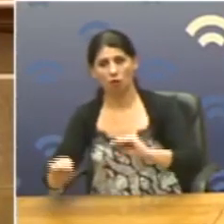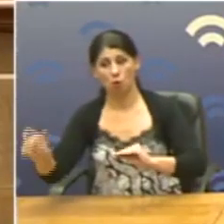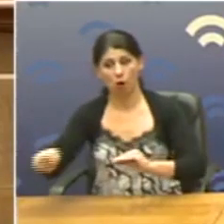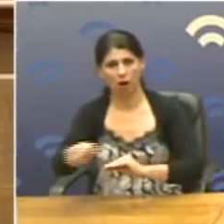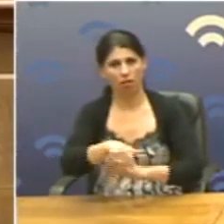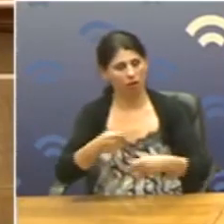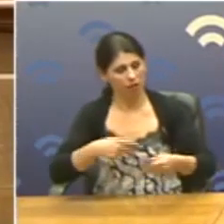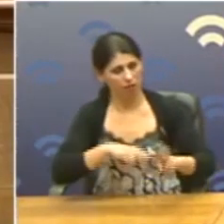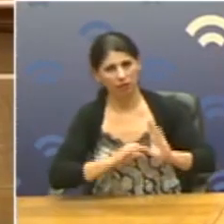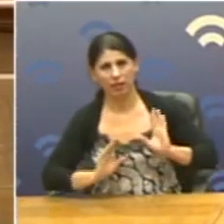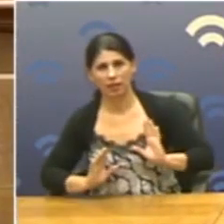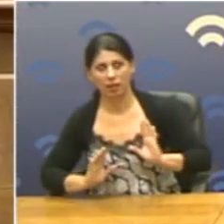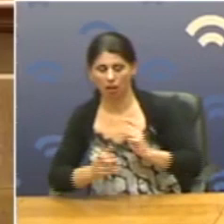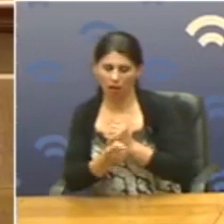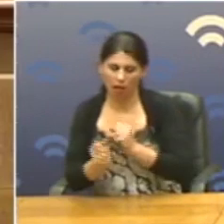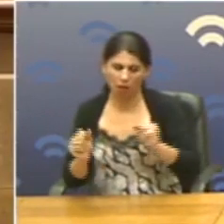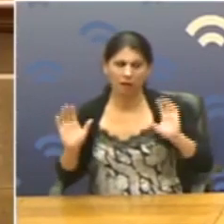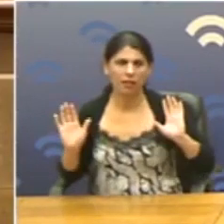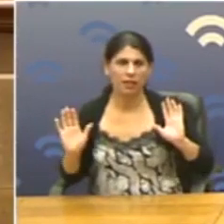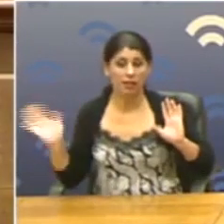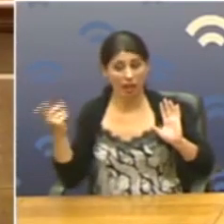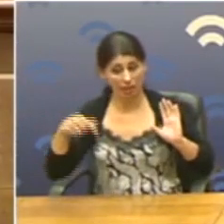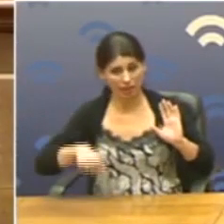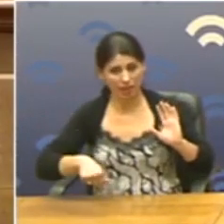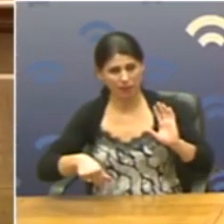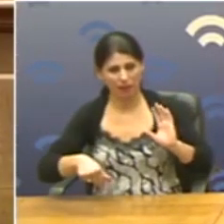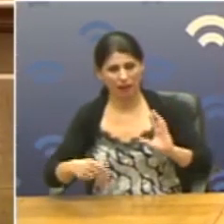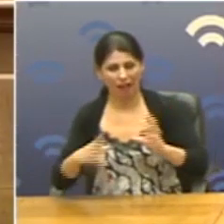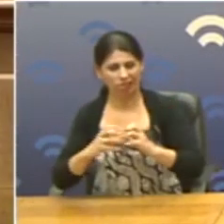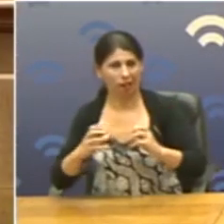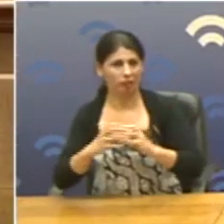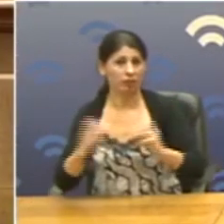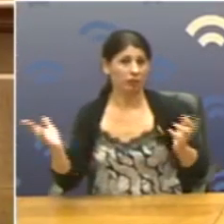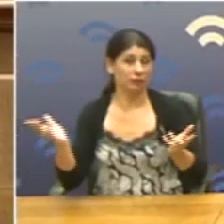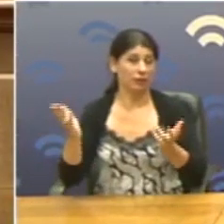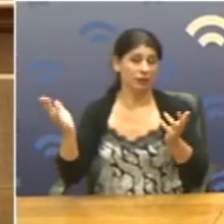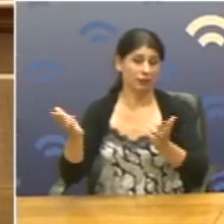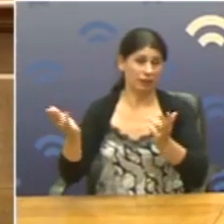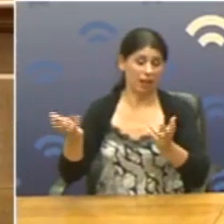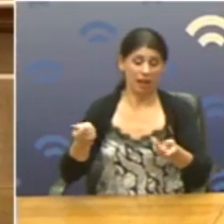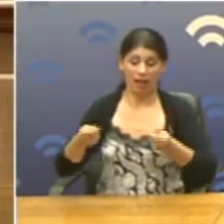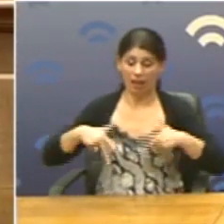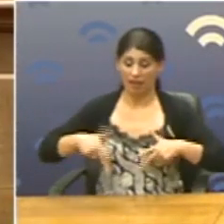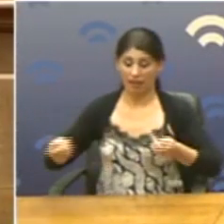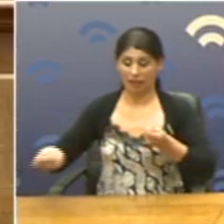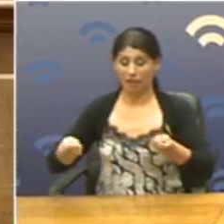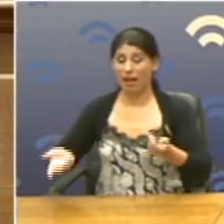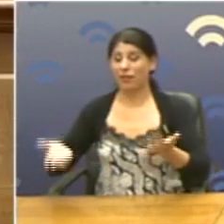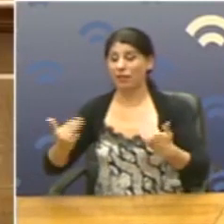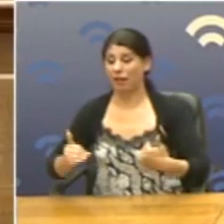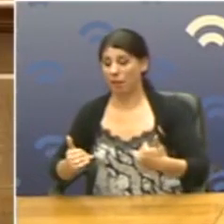σας υλοποίησε, άσχετα αν σήμερα μαλώνετε για τη δήθεν ακυβερνησία των